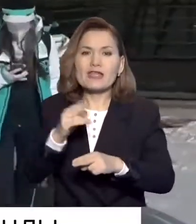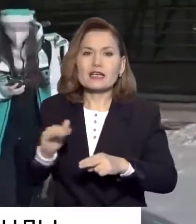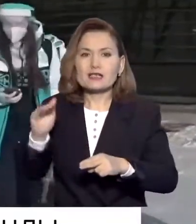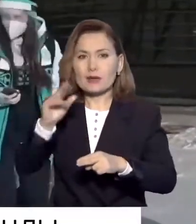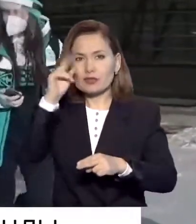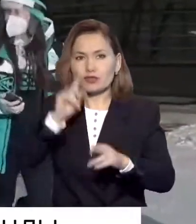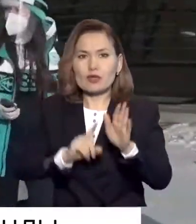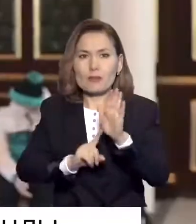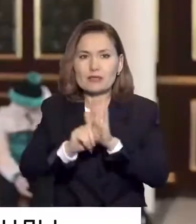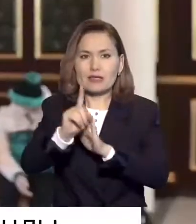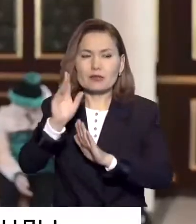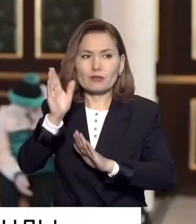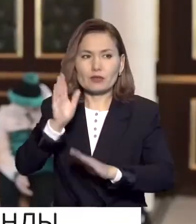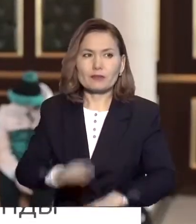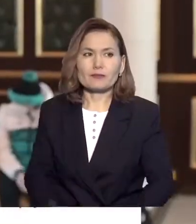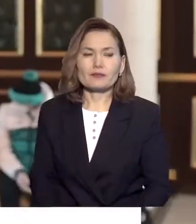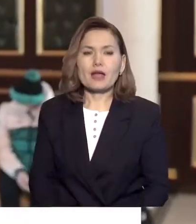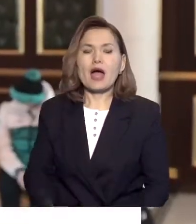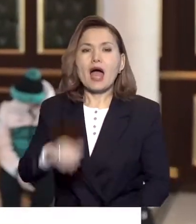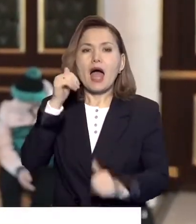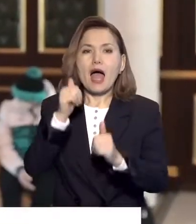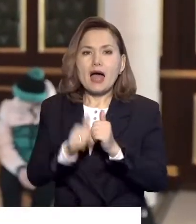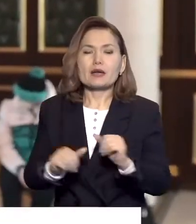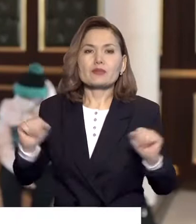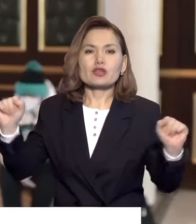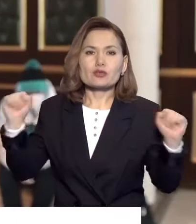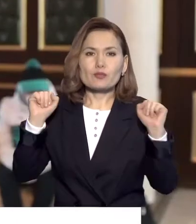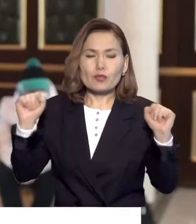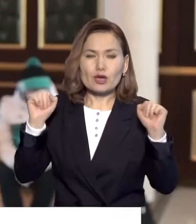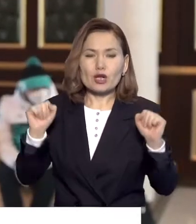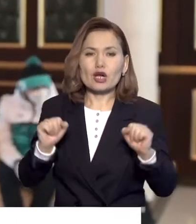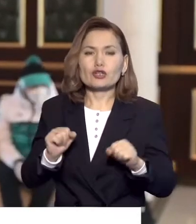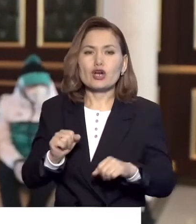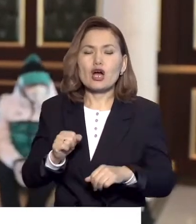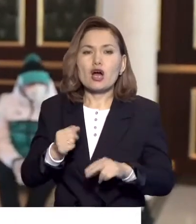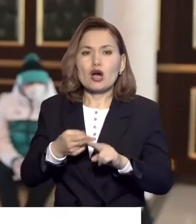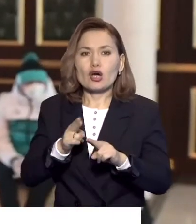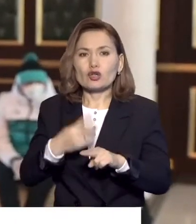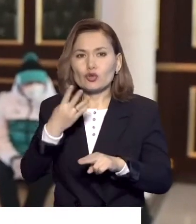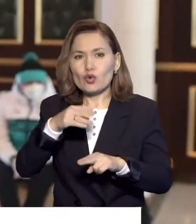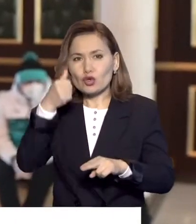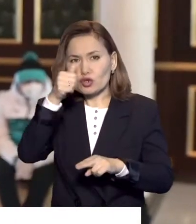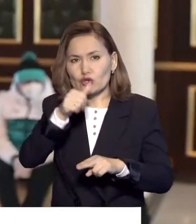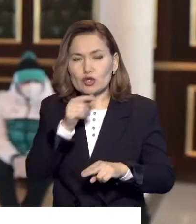бастайды. Олимпиаданы біз әрбір спортшы 4 жыл күтті,